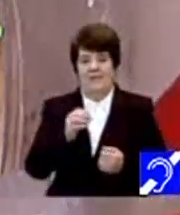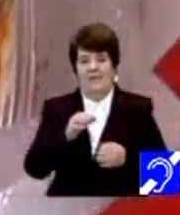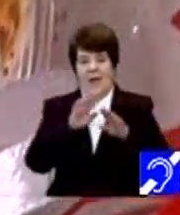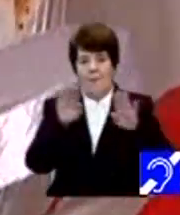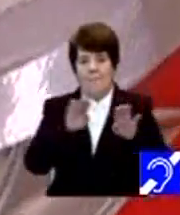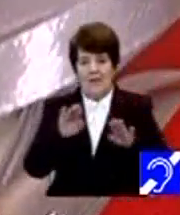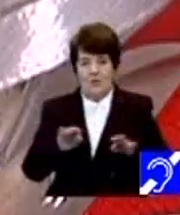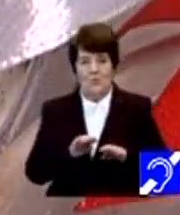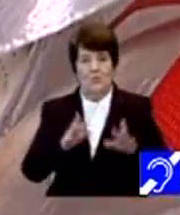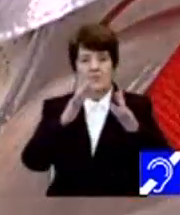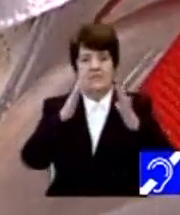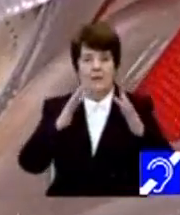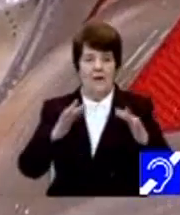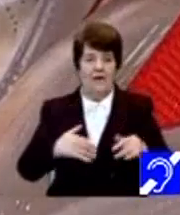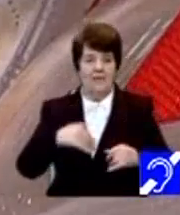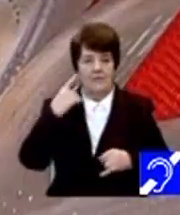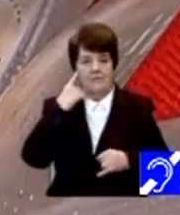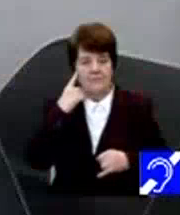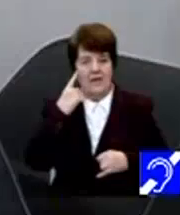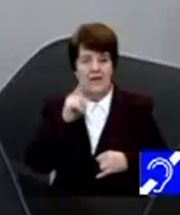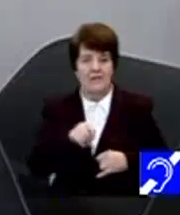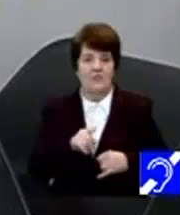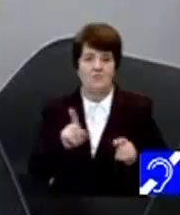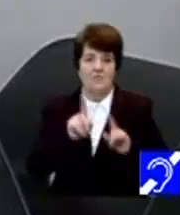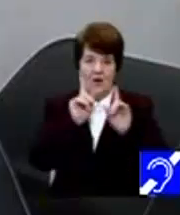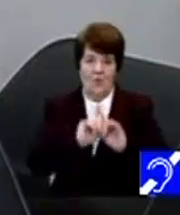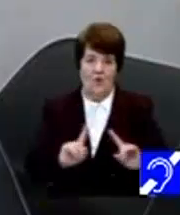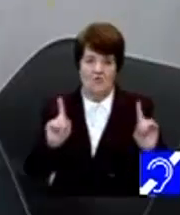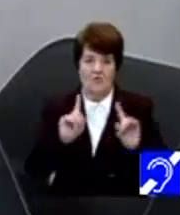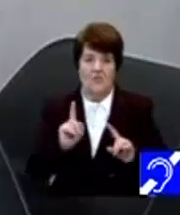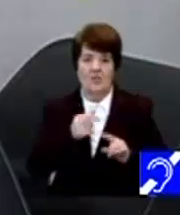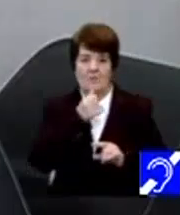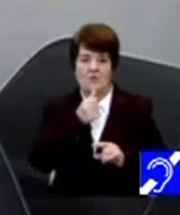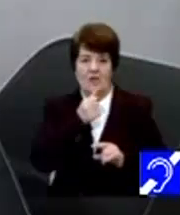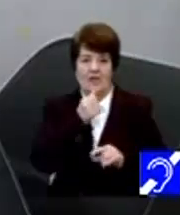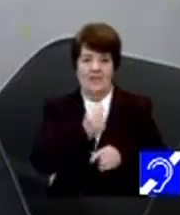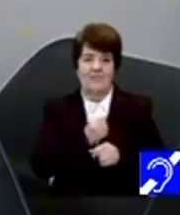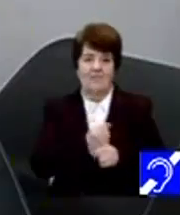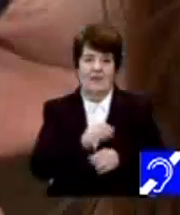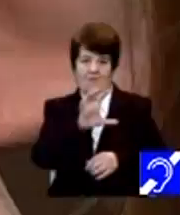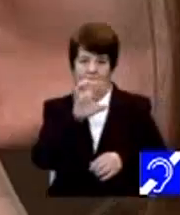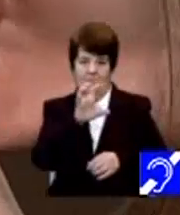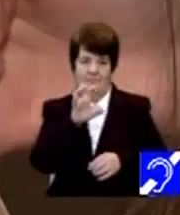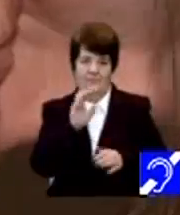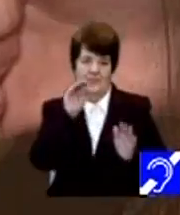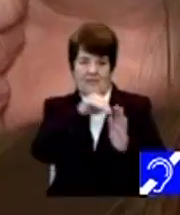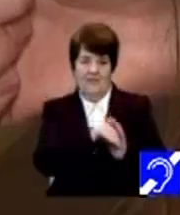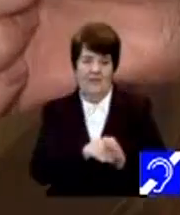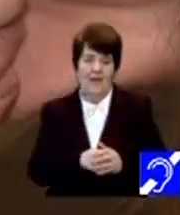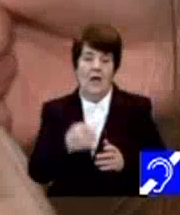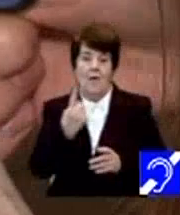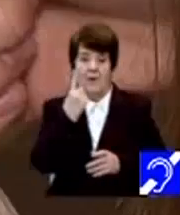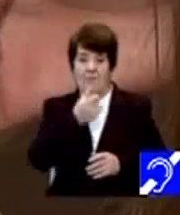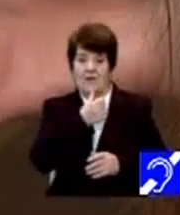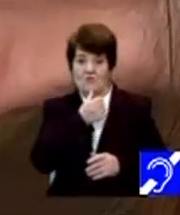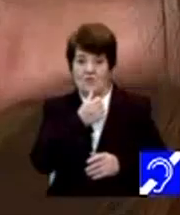echibane înăuntru, brăduți, zăpadă. Eu m-am gândit că vreau să fie ceva original și am încercat să pun niște fotografii.